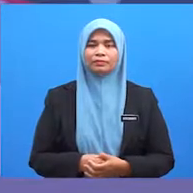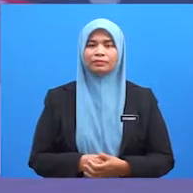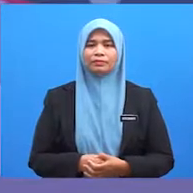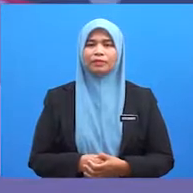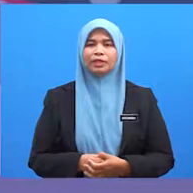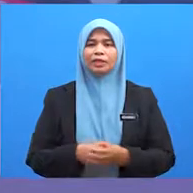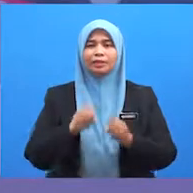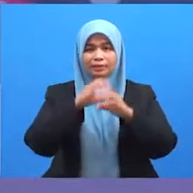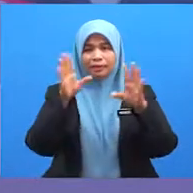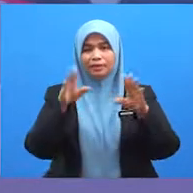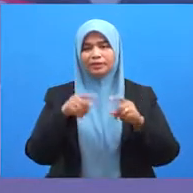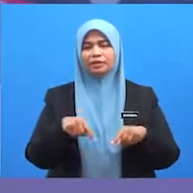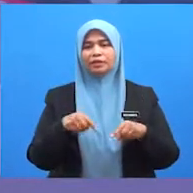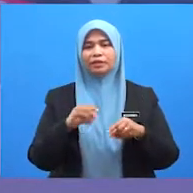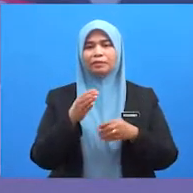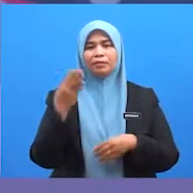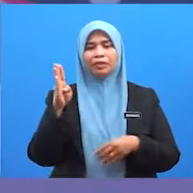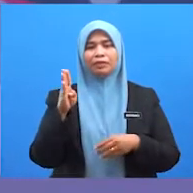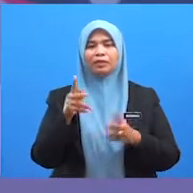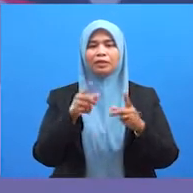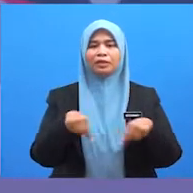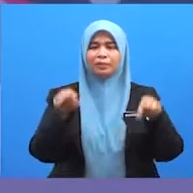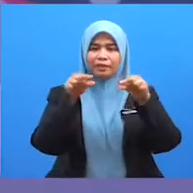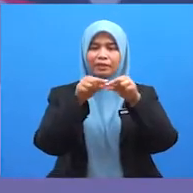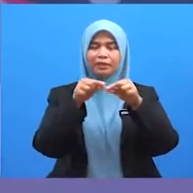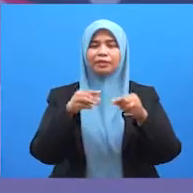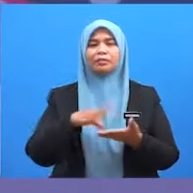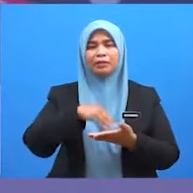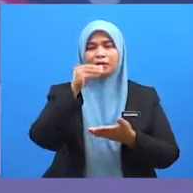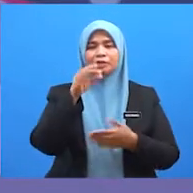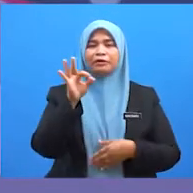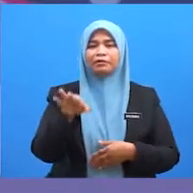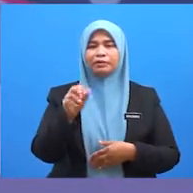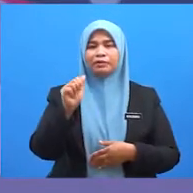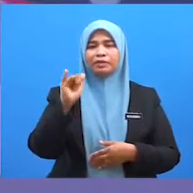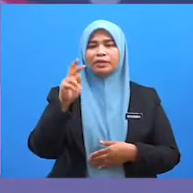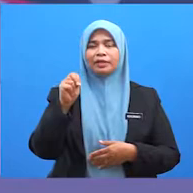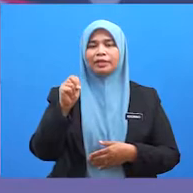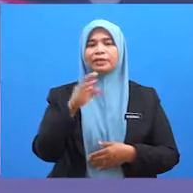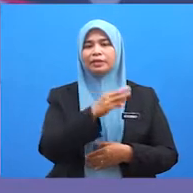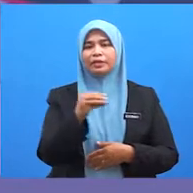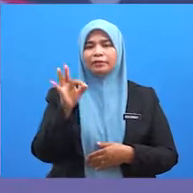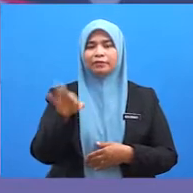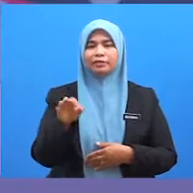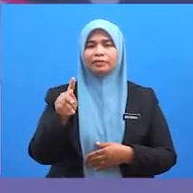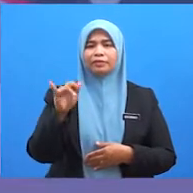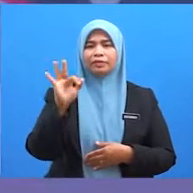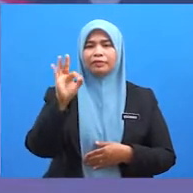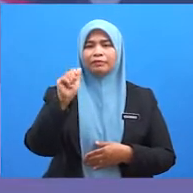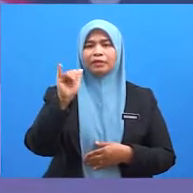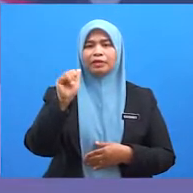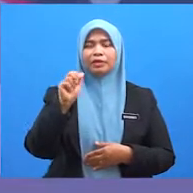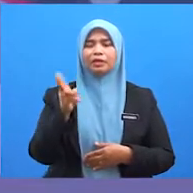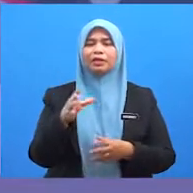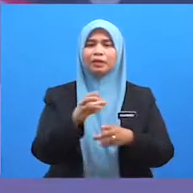Jelaslah di sini bahawa kepentingan mempelajari Fardu Ain dan Fardu Kifayah dapat melahirkan